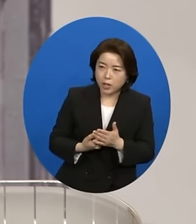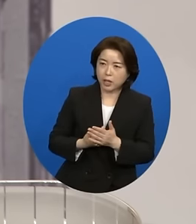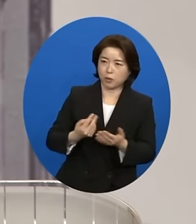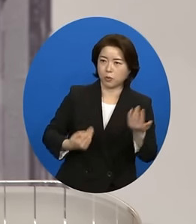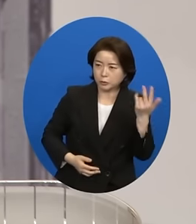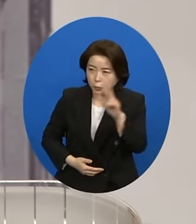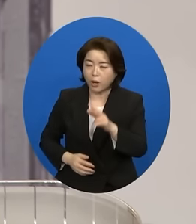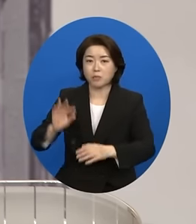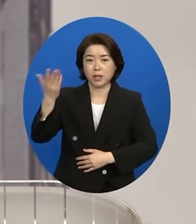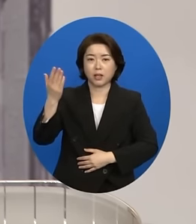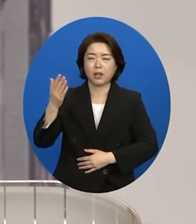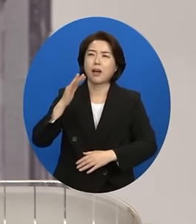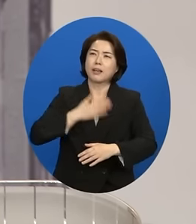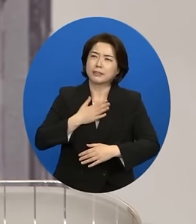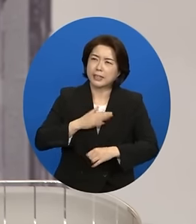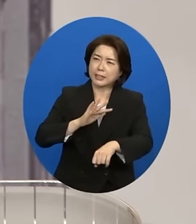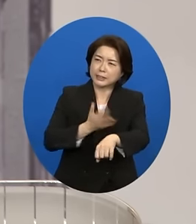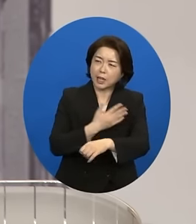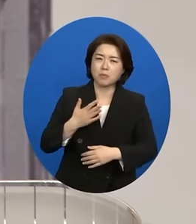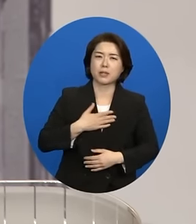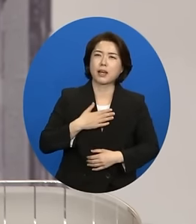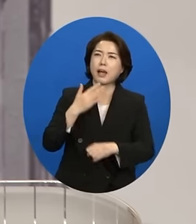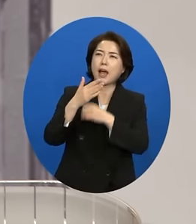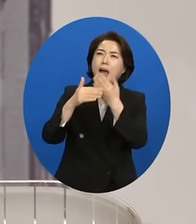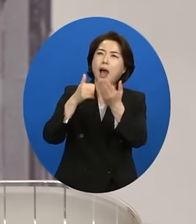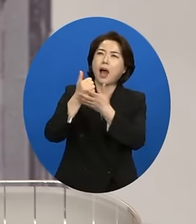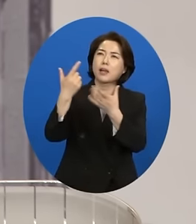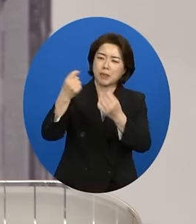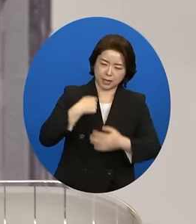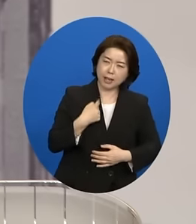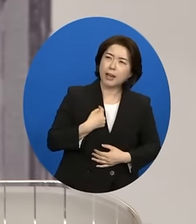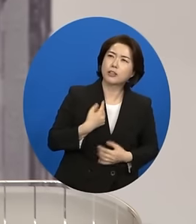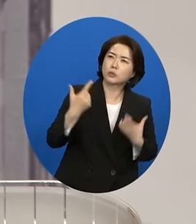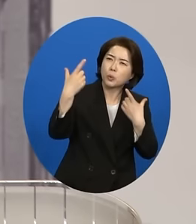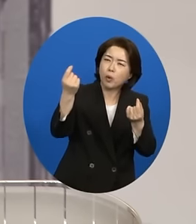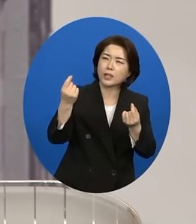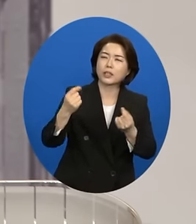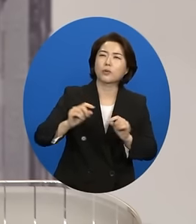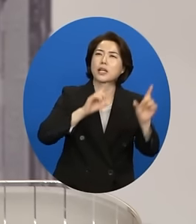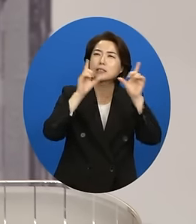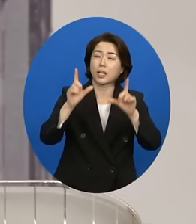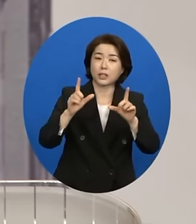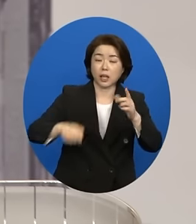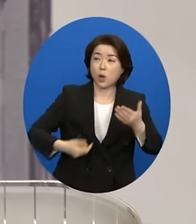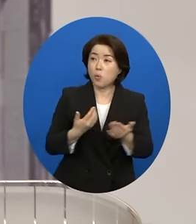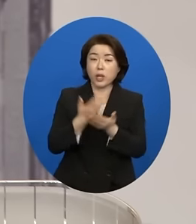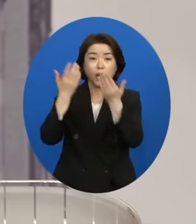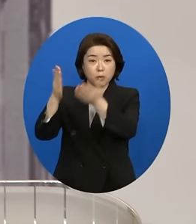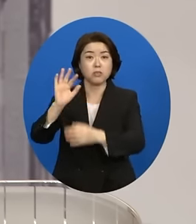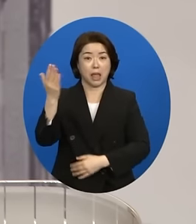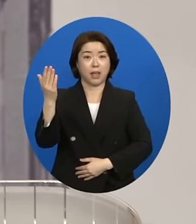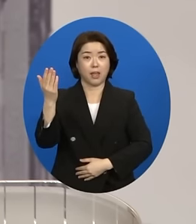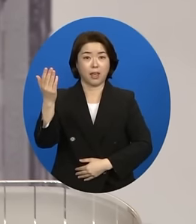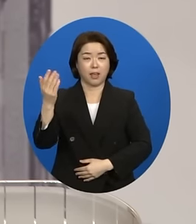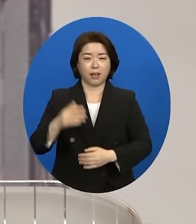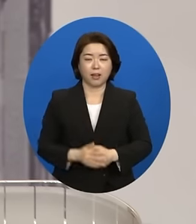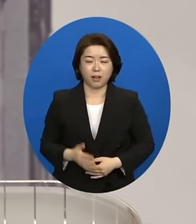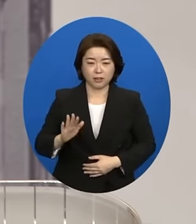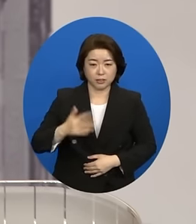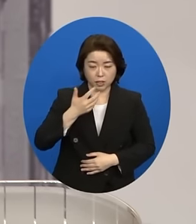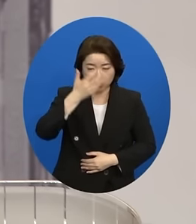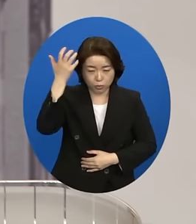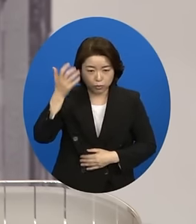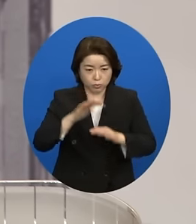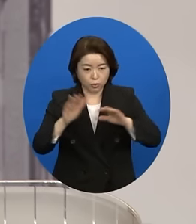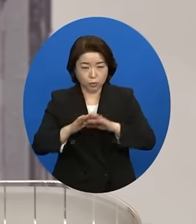제가 잘못했습니다. 제가 마치 하나님인 양 내가 그렇게 살았습니다 하면 되는데요. 이 꿈을 보고도